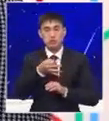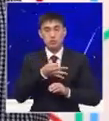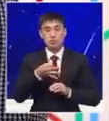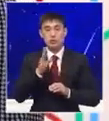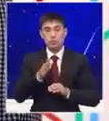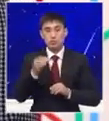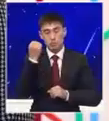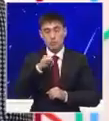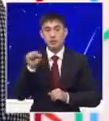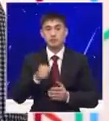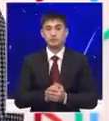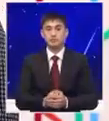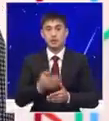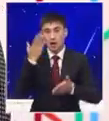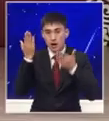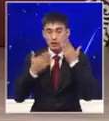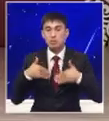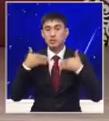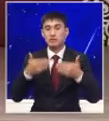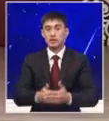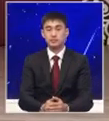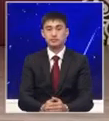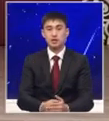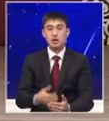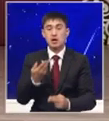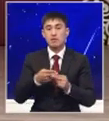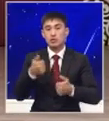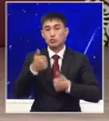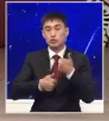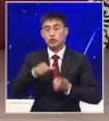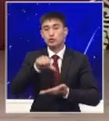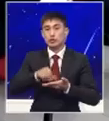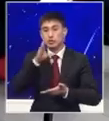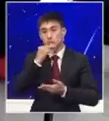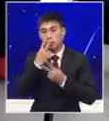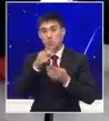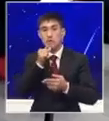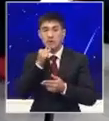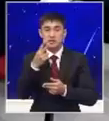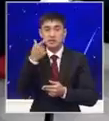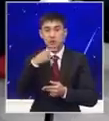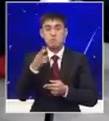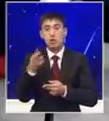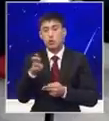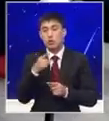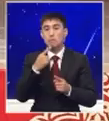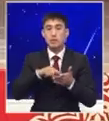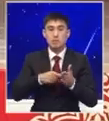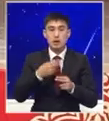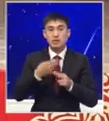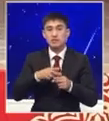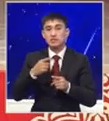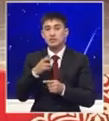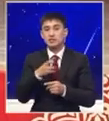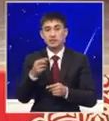будут только победы. Мы очень рады, поздравляем. В этом интеллектуальном турнире участники смогли проверить свои навыки в биологии, математике, физике,